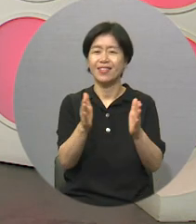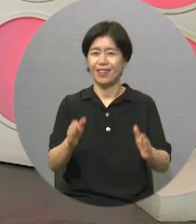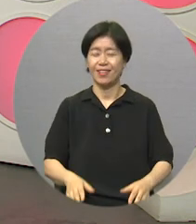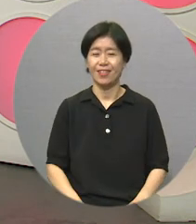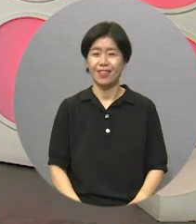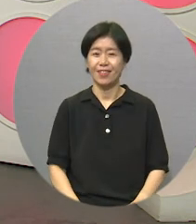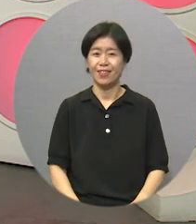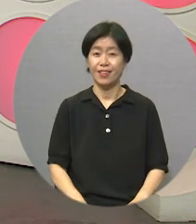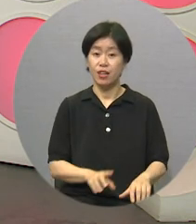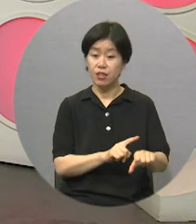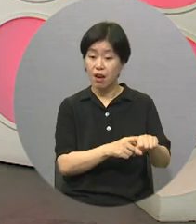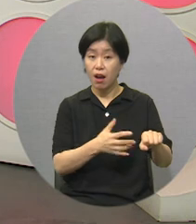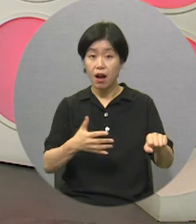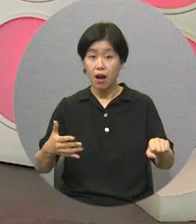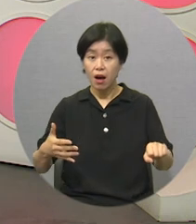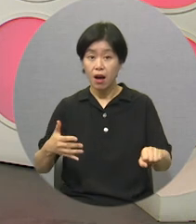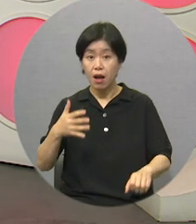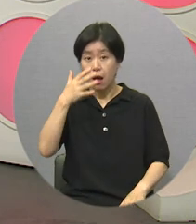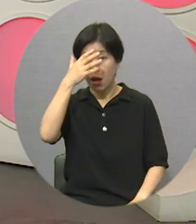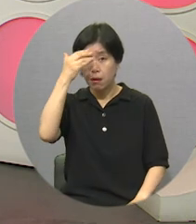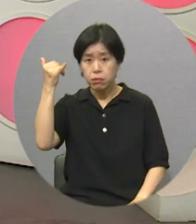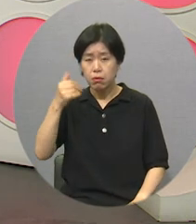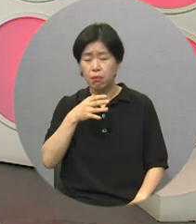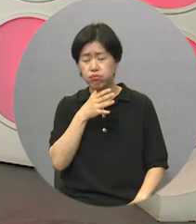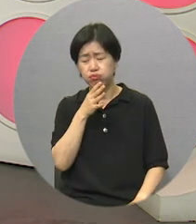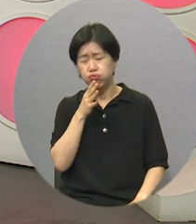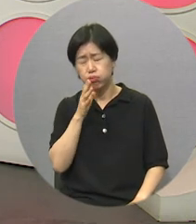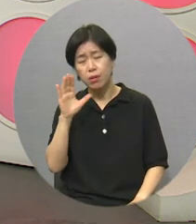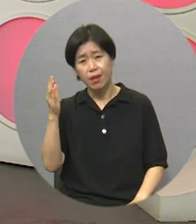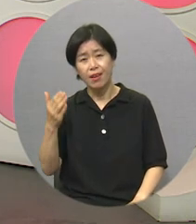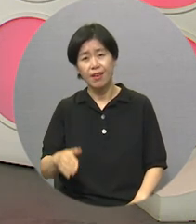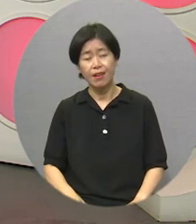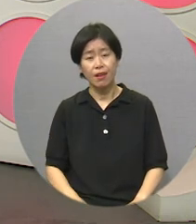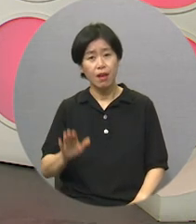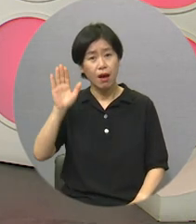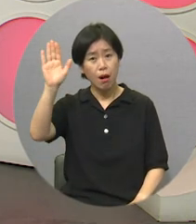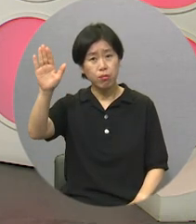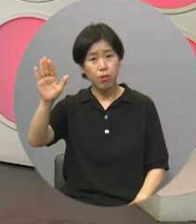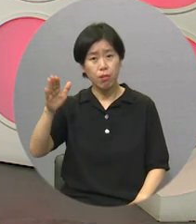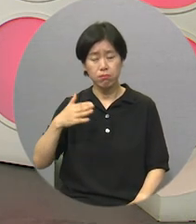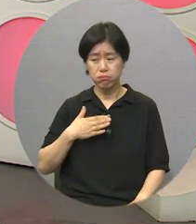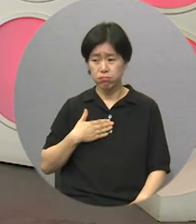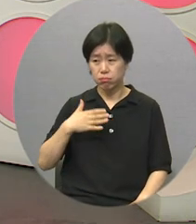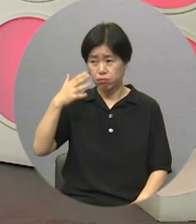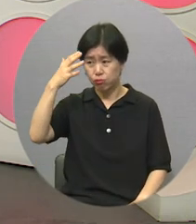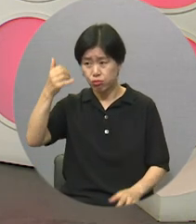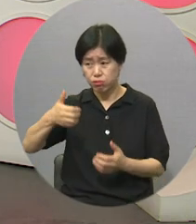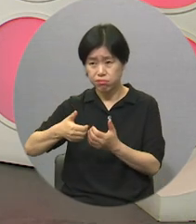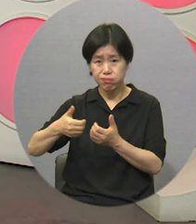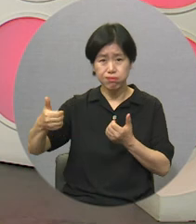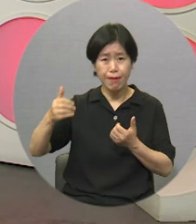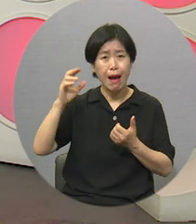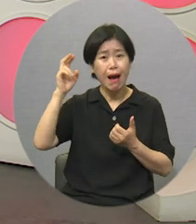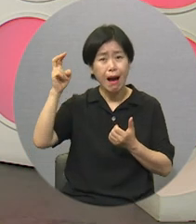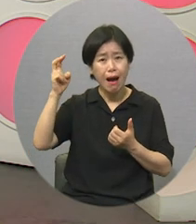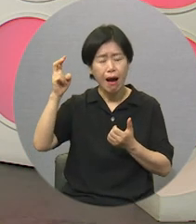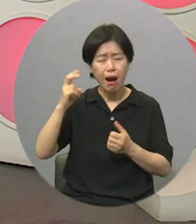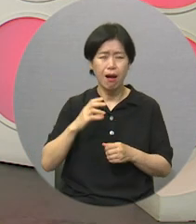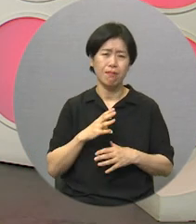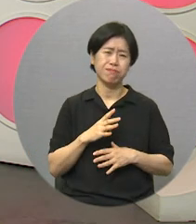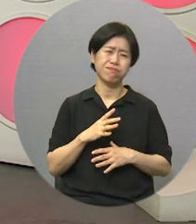세월과 함께 두 분은 많이 쇠약해지셨고, 언젠가 마주할 이별이 너무 무서웠습니다. 그